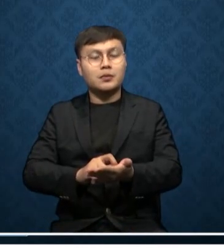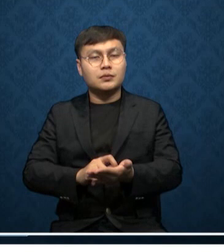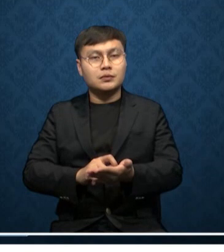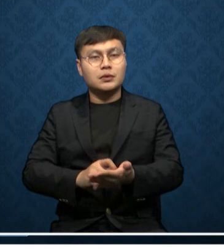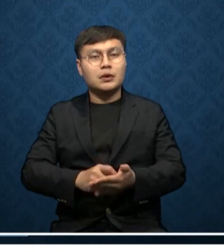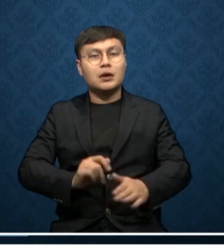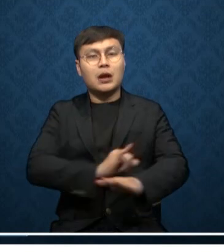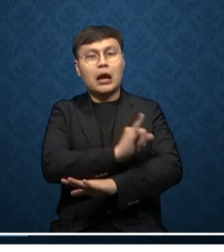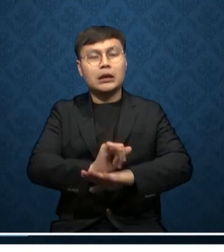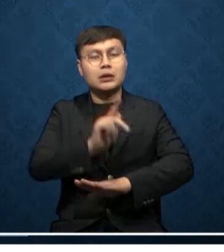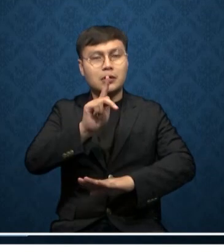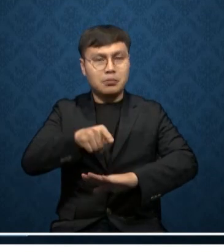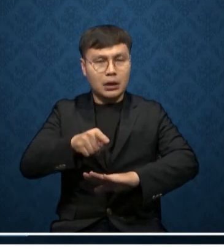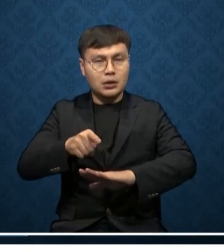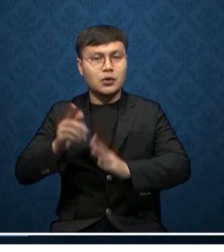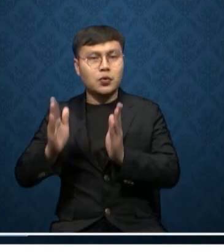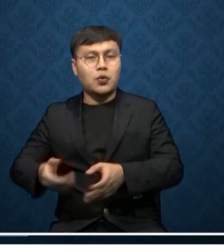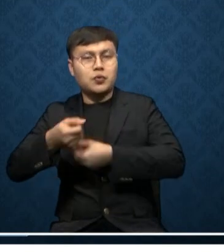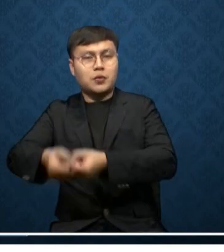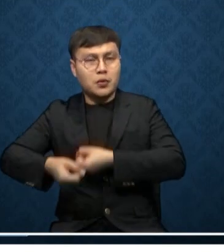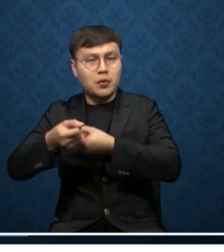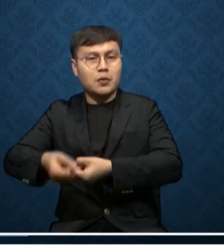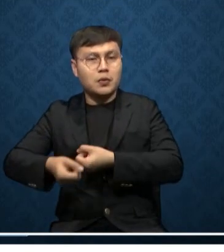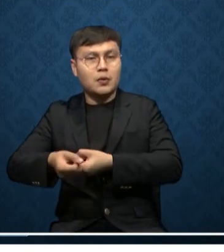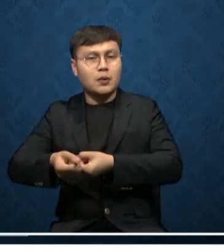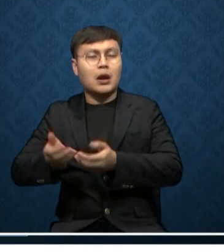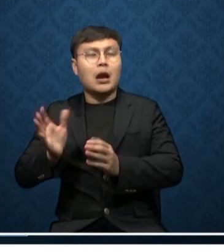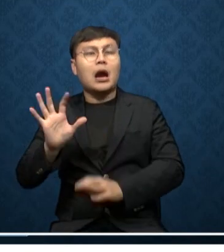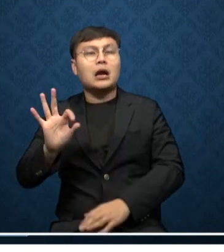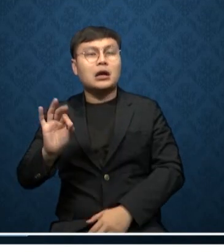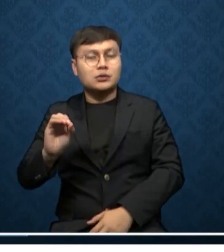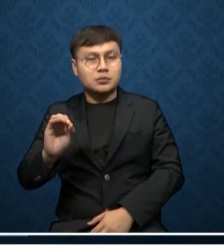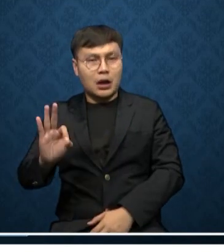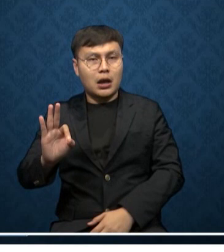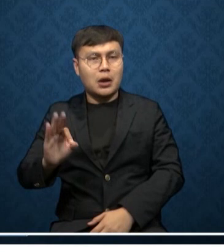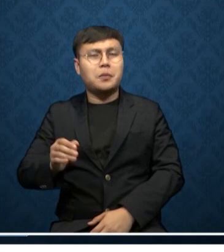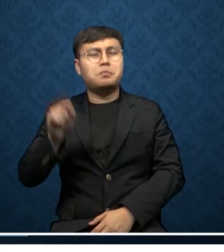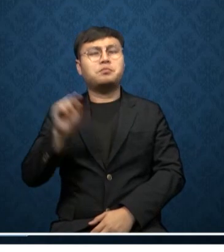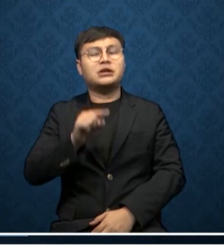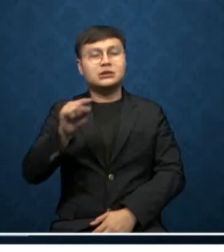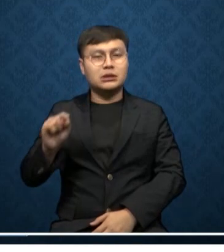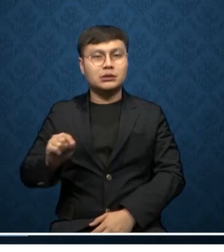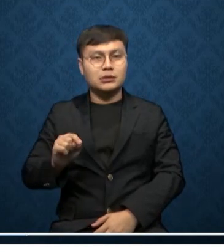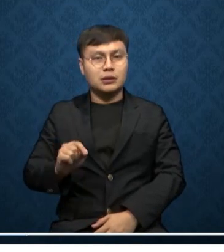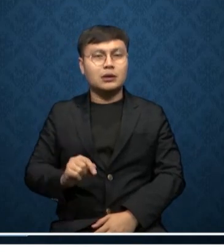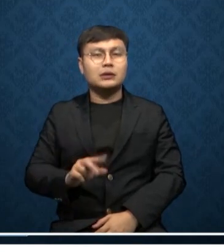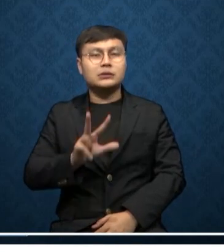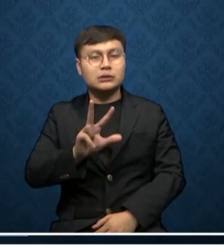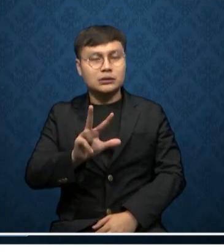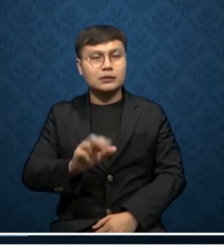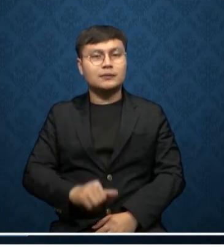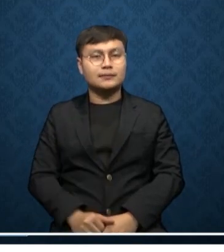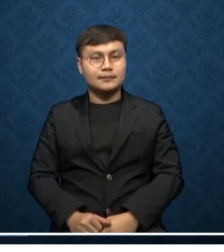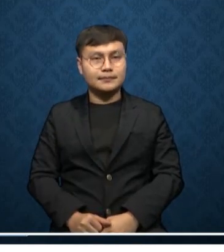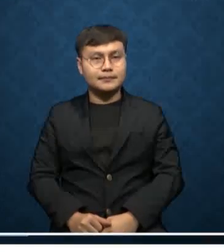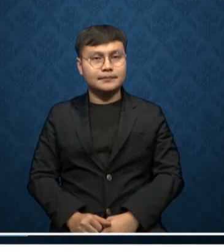ไร่จากเกษตรกรทั้งหมด 80,000กว่าไร่ 99รายเท่านั้นเองคิดเป็นเปอร์เซ็นต์ 3.9ได้การรับรอง G 48